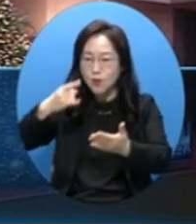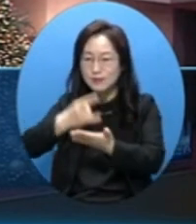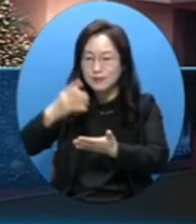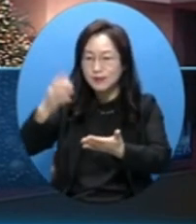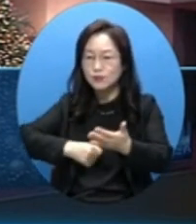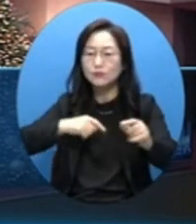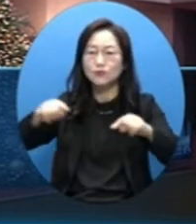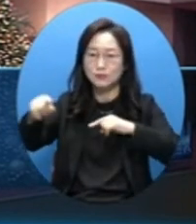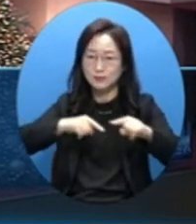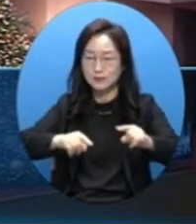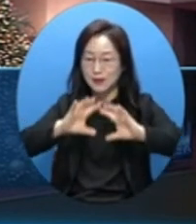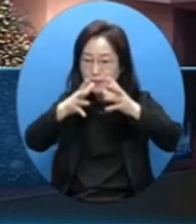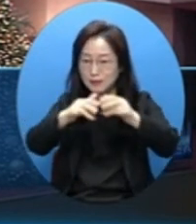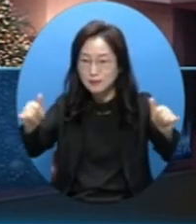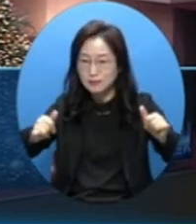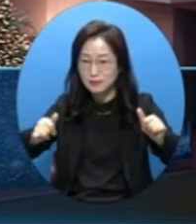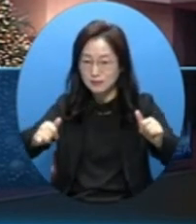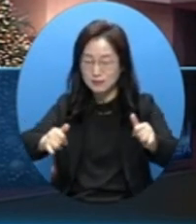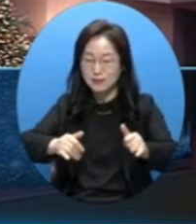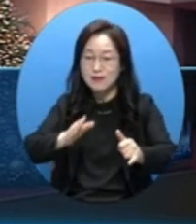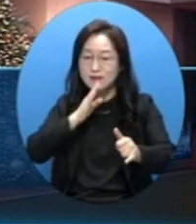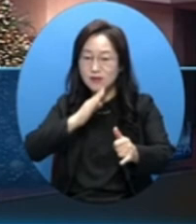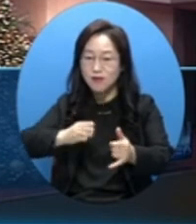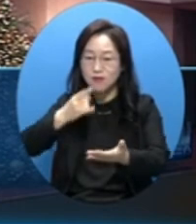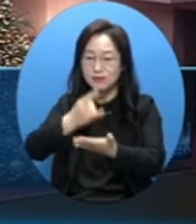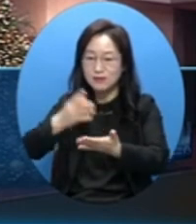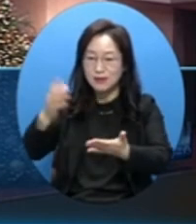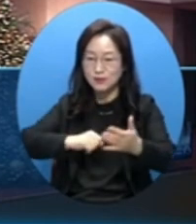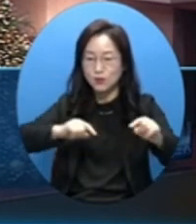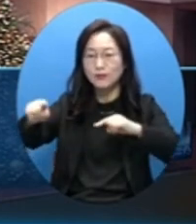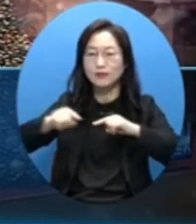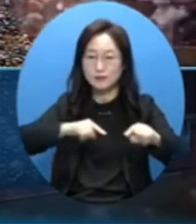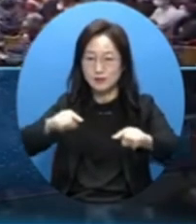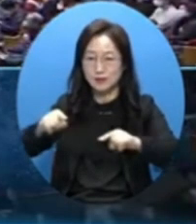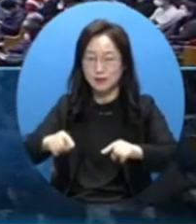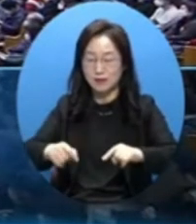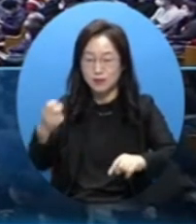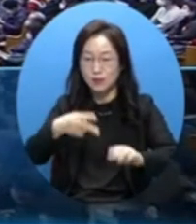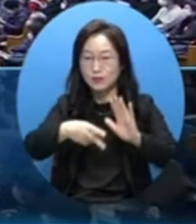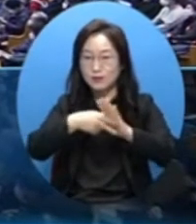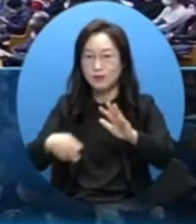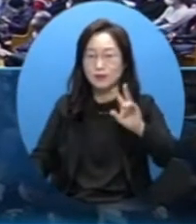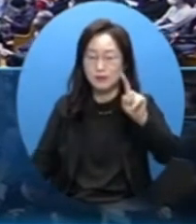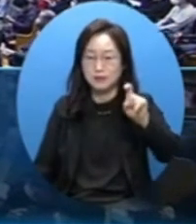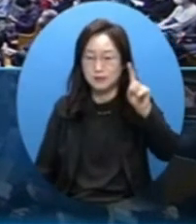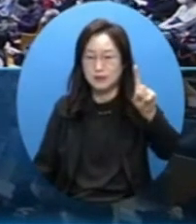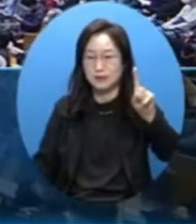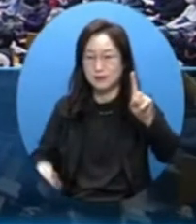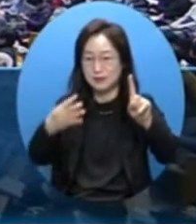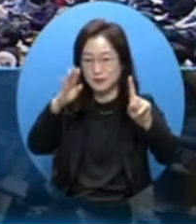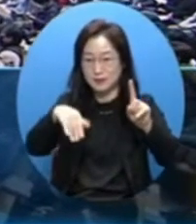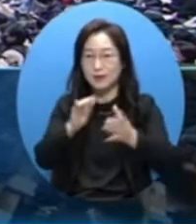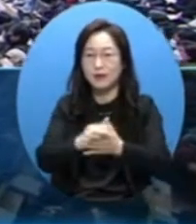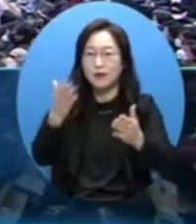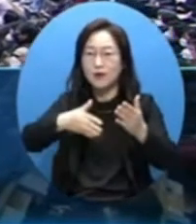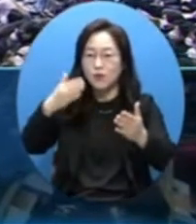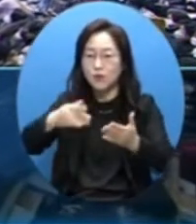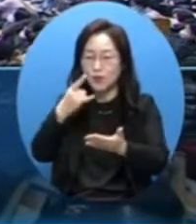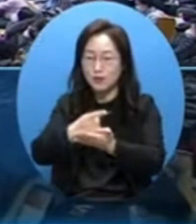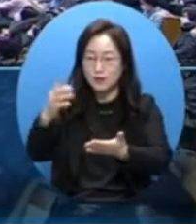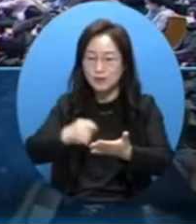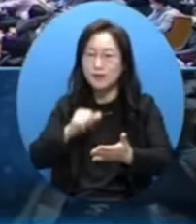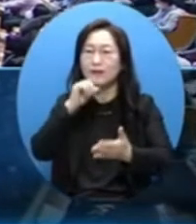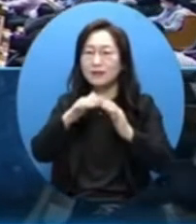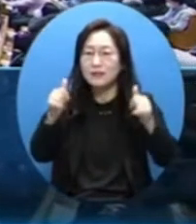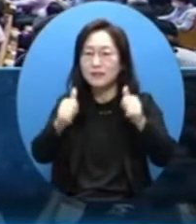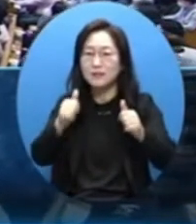것이요 방백들이 정의로 다스릴 것이며, 이사야 11장 4절 5절에 공의로 가난한 자를 심판하며 정직으로